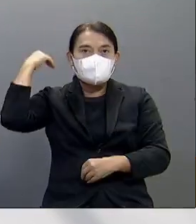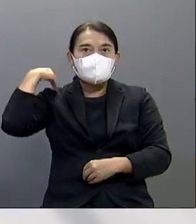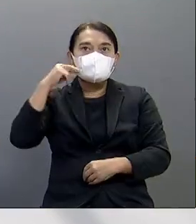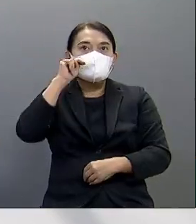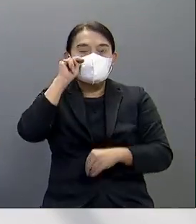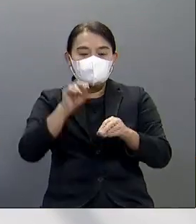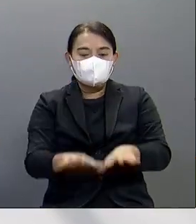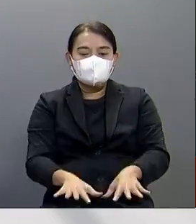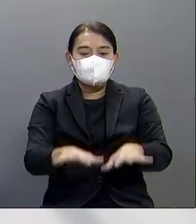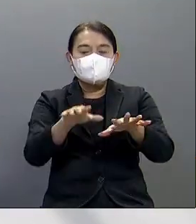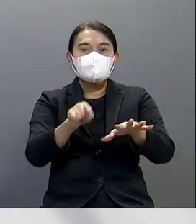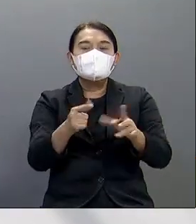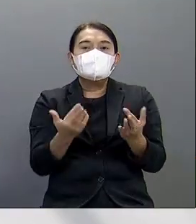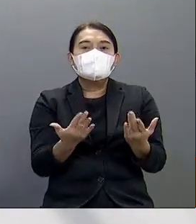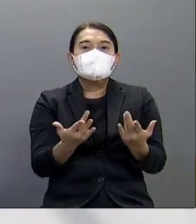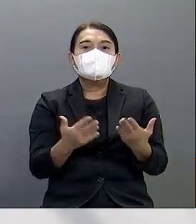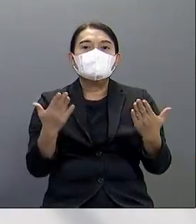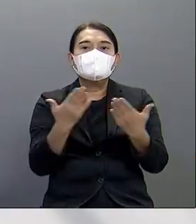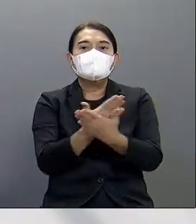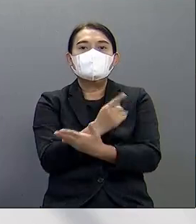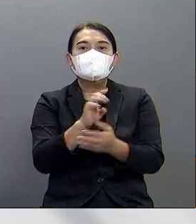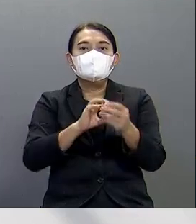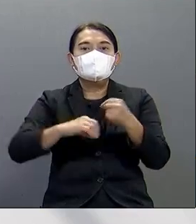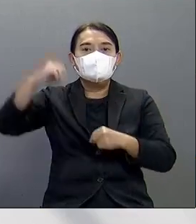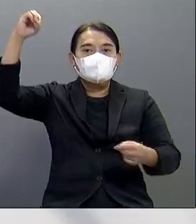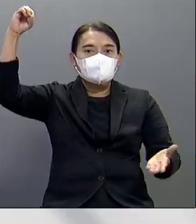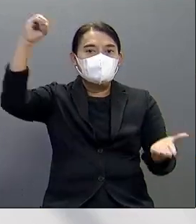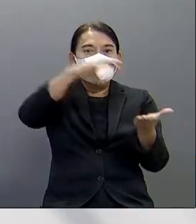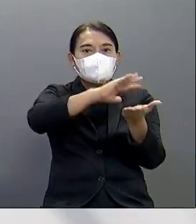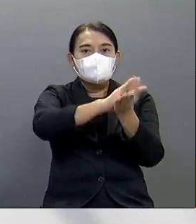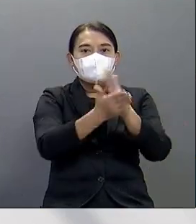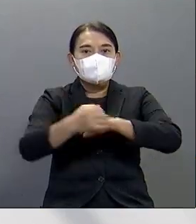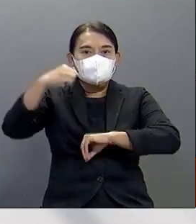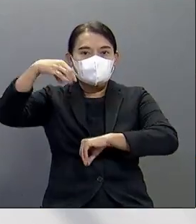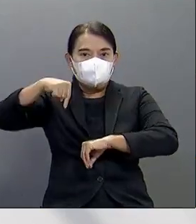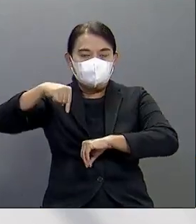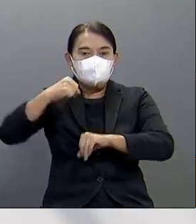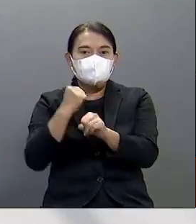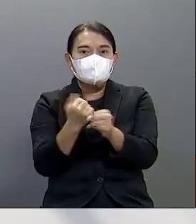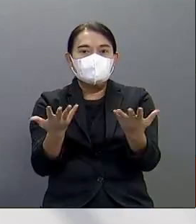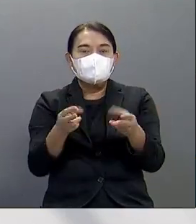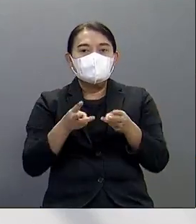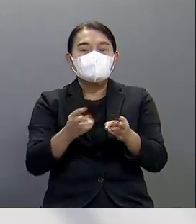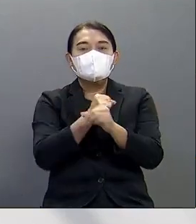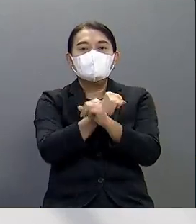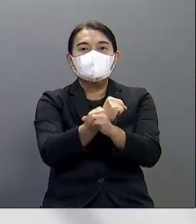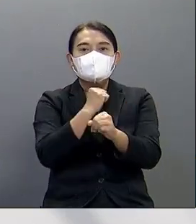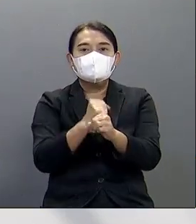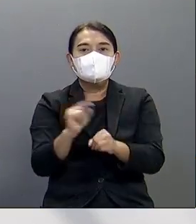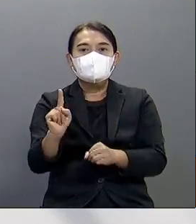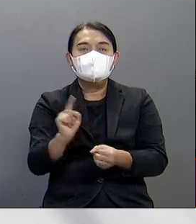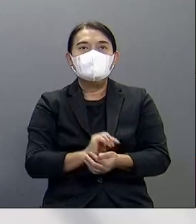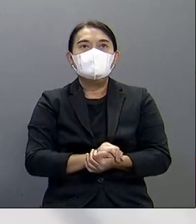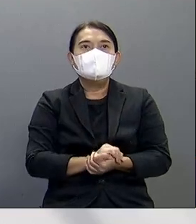ระหว่างที่เรารอเปลี่ยนให้เป็นระบบโซลาร์เซลล์ค่ะจะดำเนินการยังไงที่จะป้องกันไม่ให้เกิดเหตุซ้ำอีกคะ